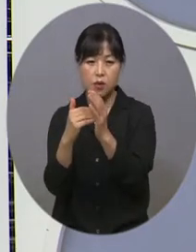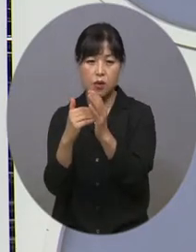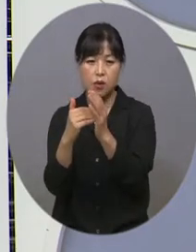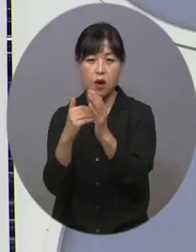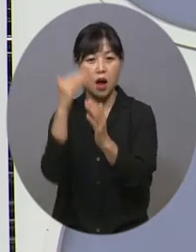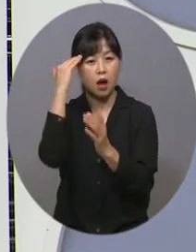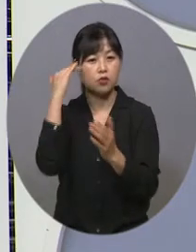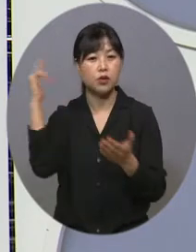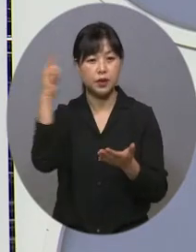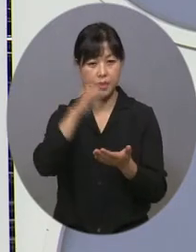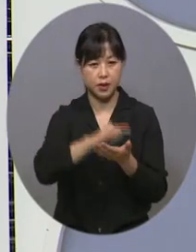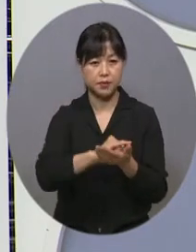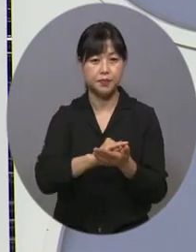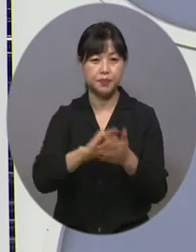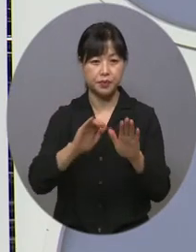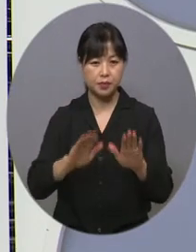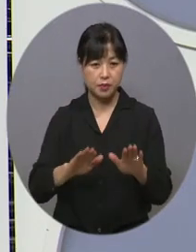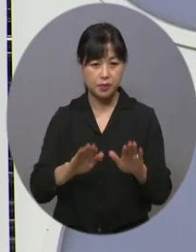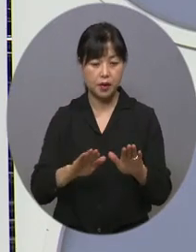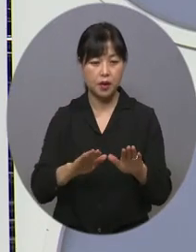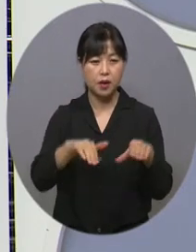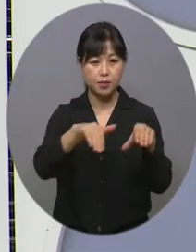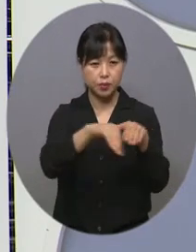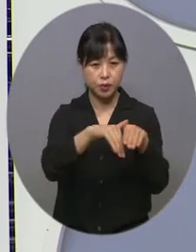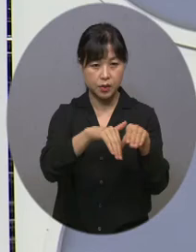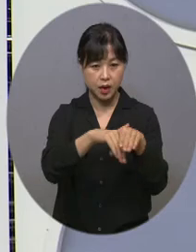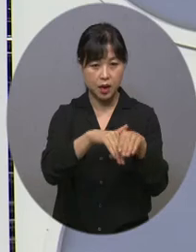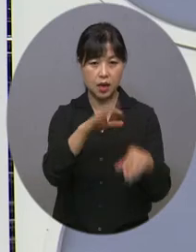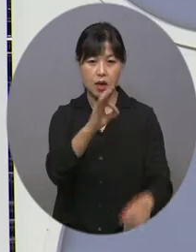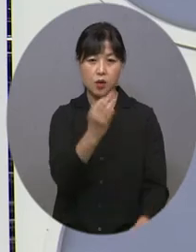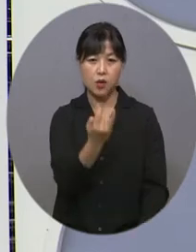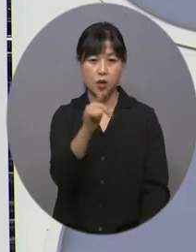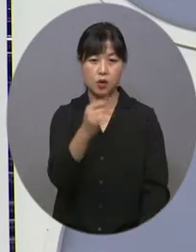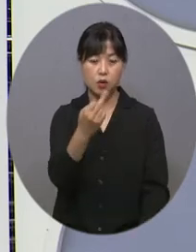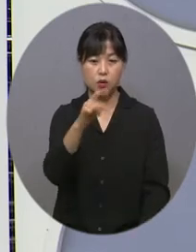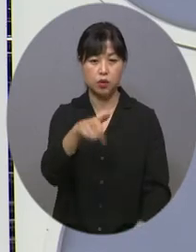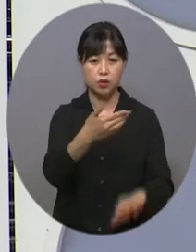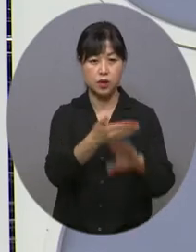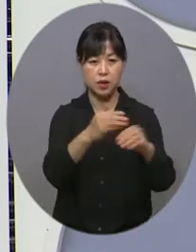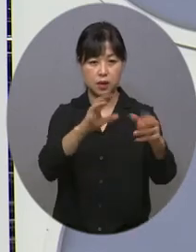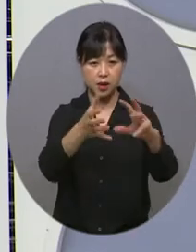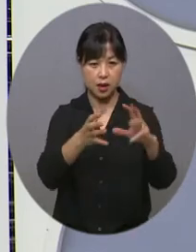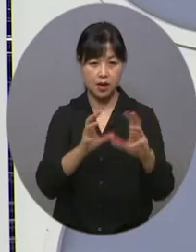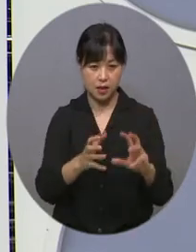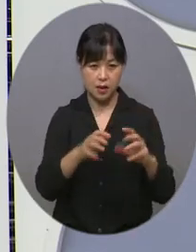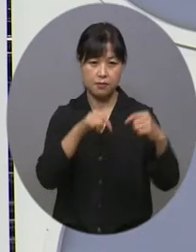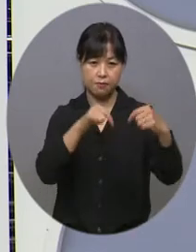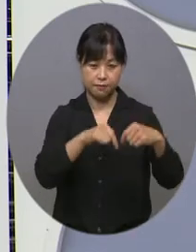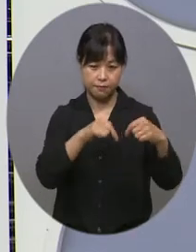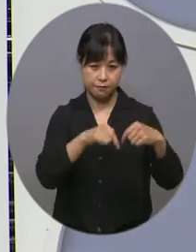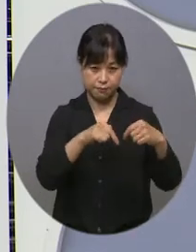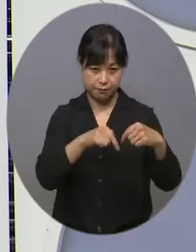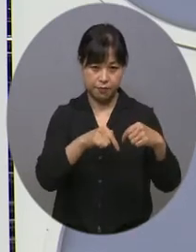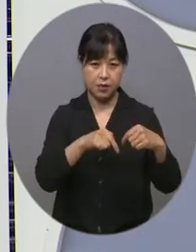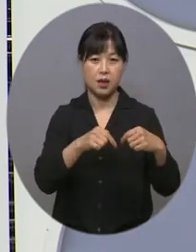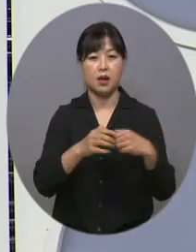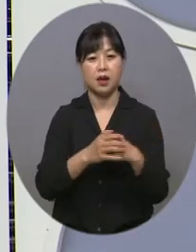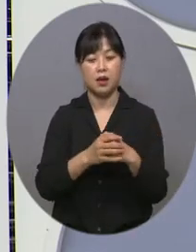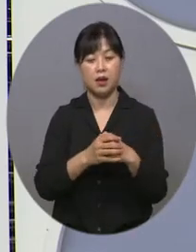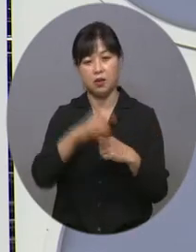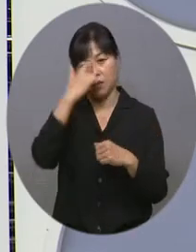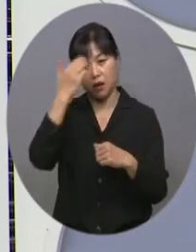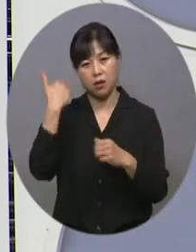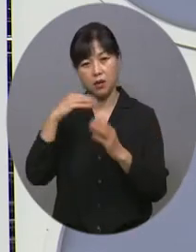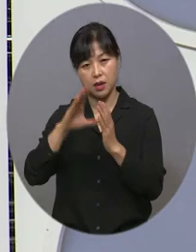문화외교국에 지금 문화외교국 그때는 문화협력국입니다만은 문화외교국에 발령을 받아서 근무를